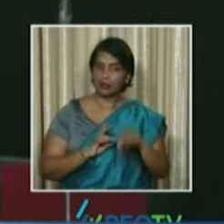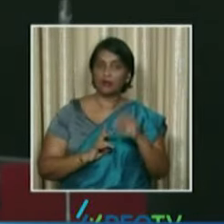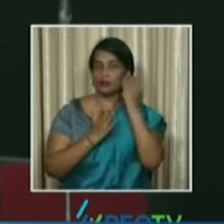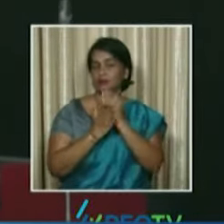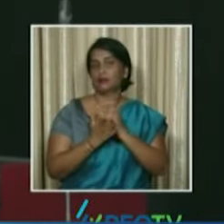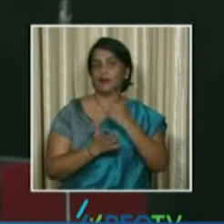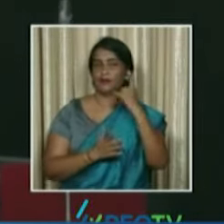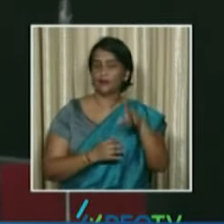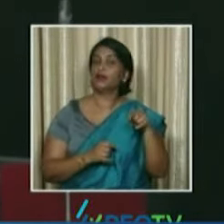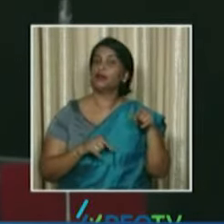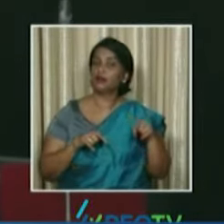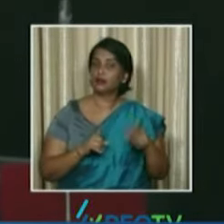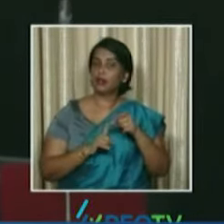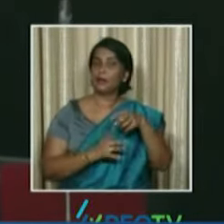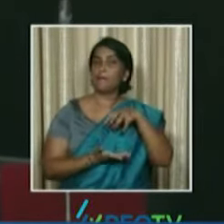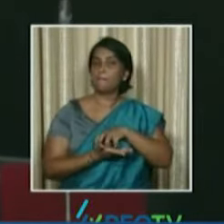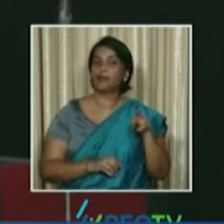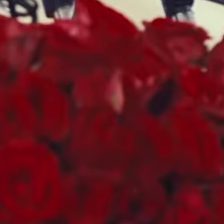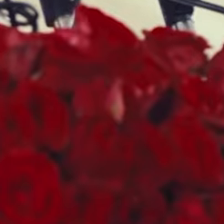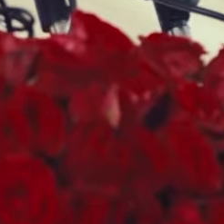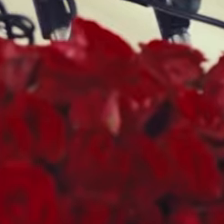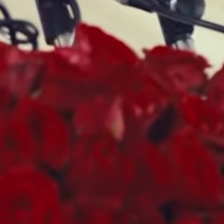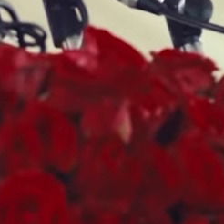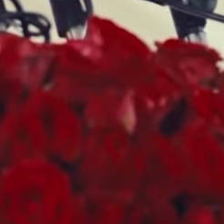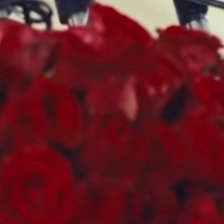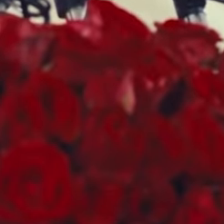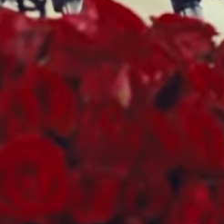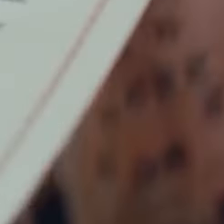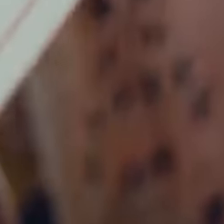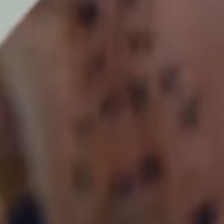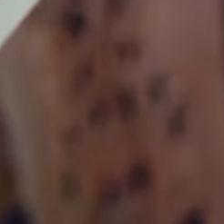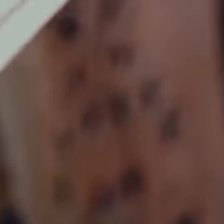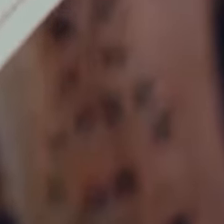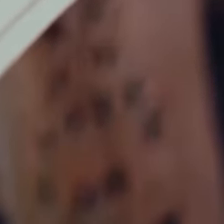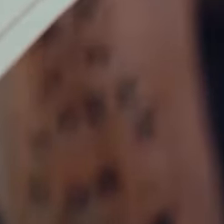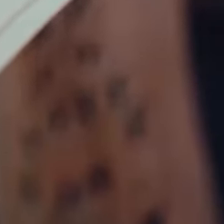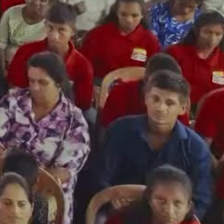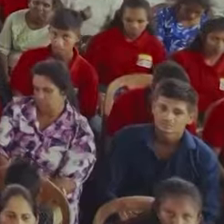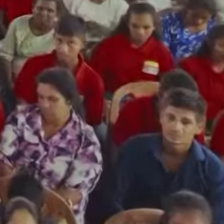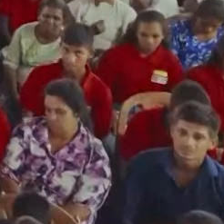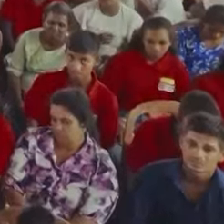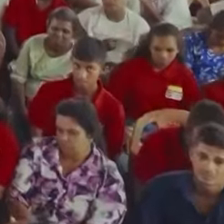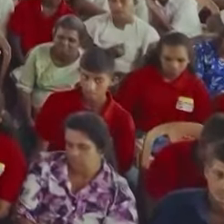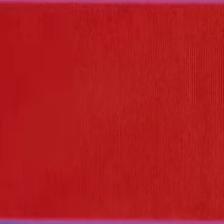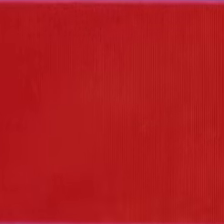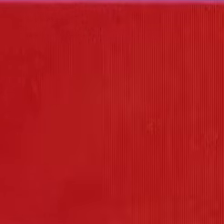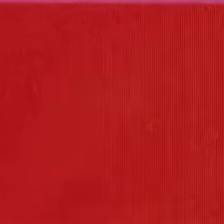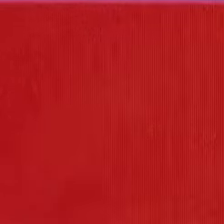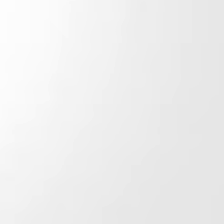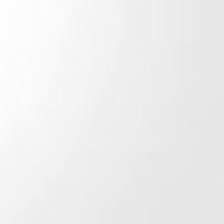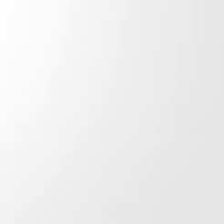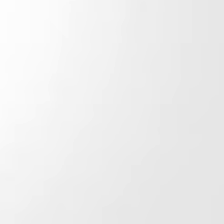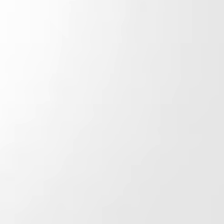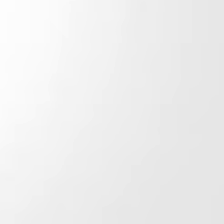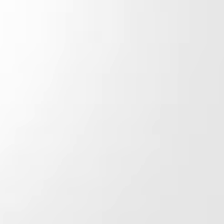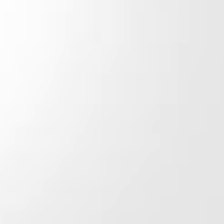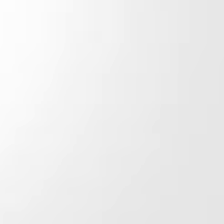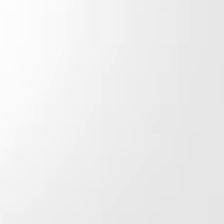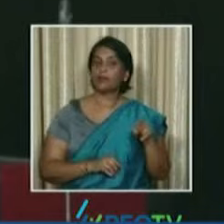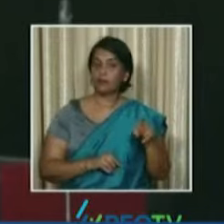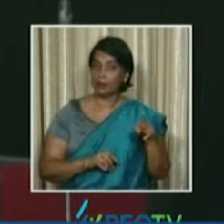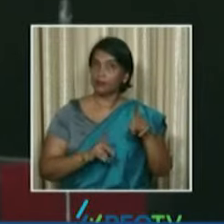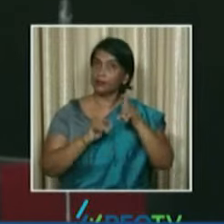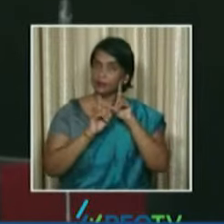යෝජනාවක් නිසා අද පළාත් සභාව තියාගන්න බැරි වෙලා ඉන්නේ. අපි දැනුමෙන් සන්නද්ධව පෝසත් රටක් ගොඩනගමු. DP